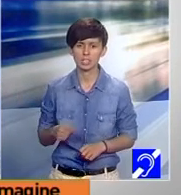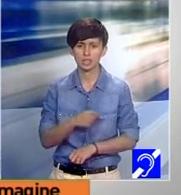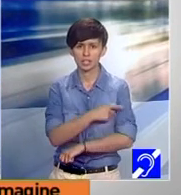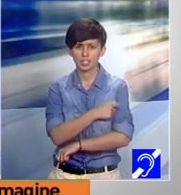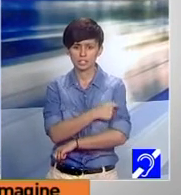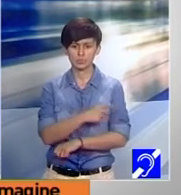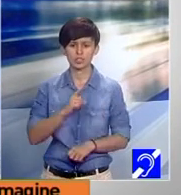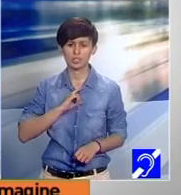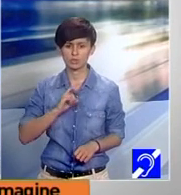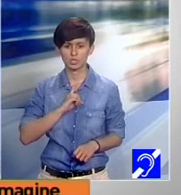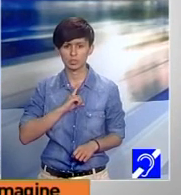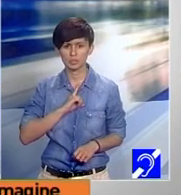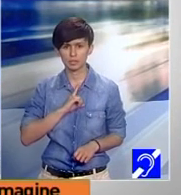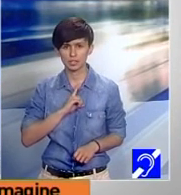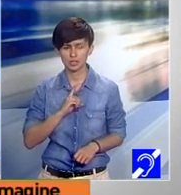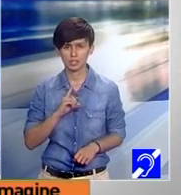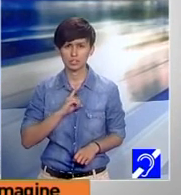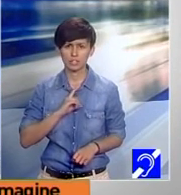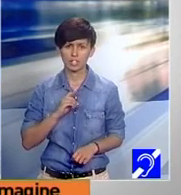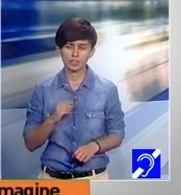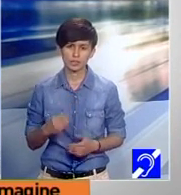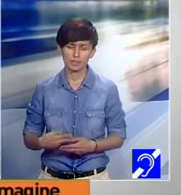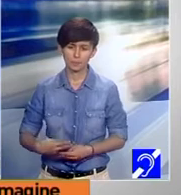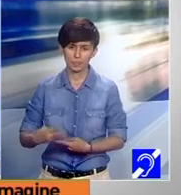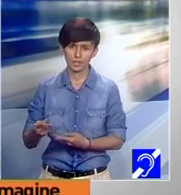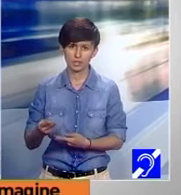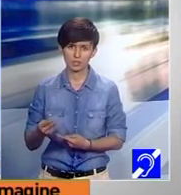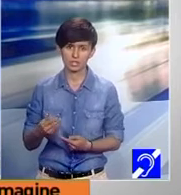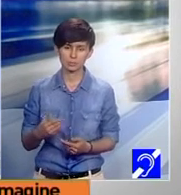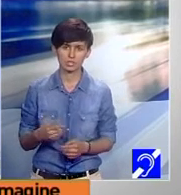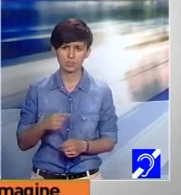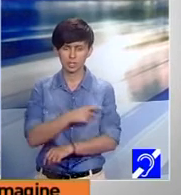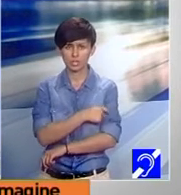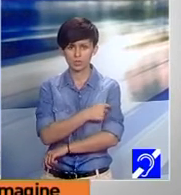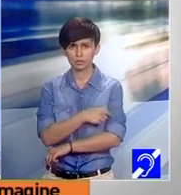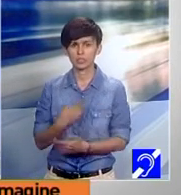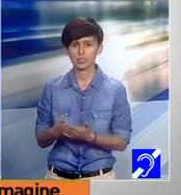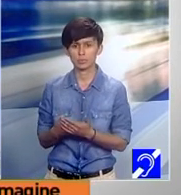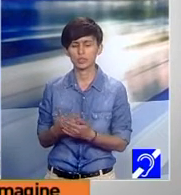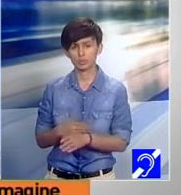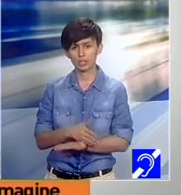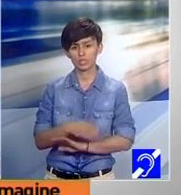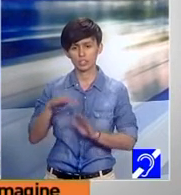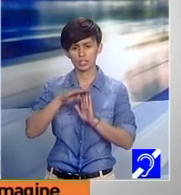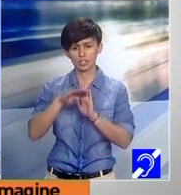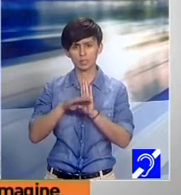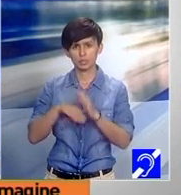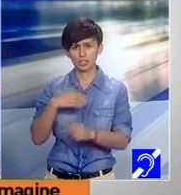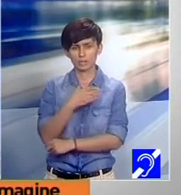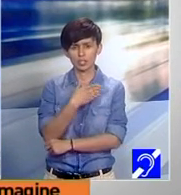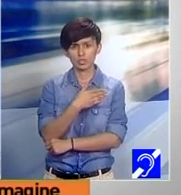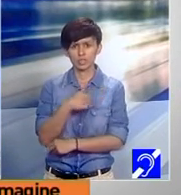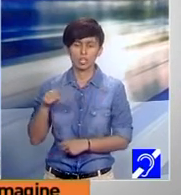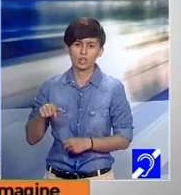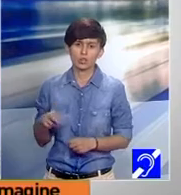direct la Spitalul IOMC pentru a intra în programul național de fenicetonurie. Acolo mi s-a repetat